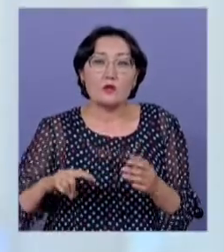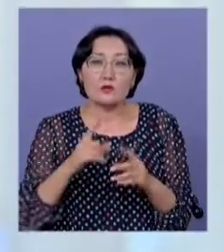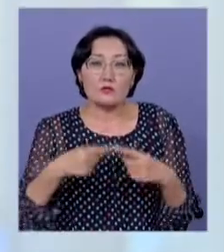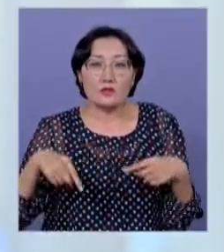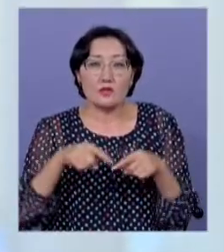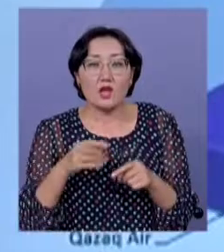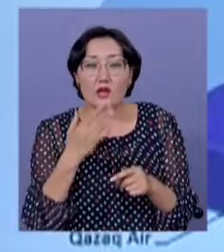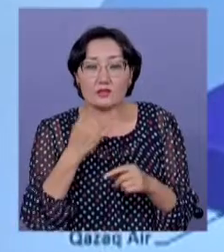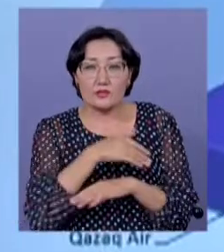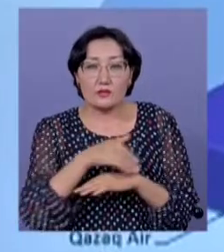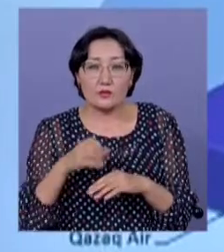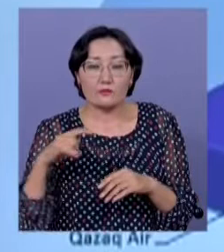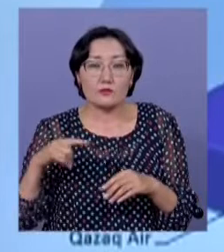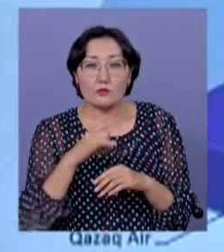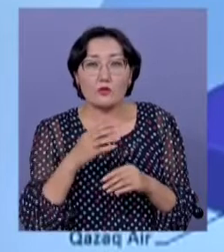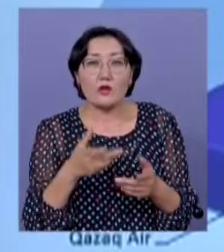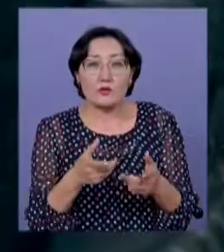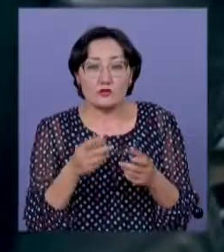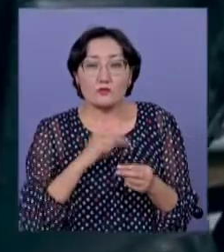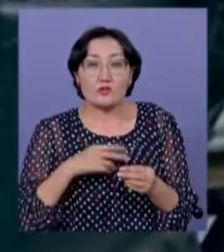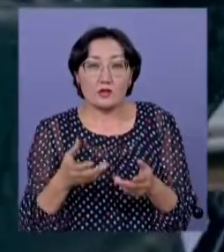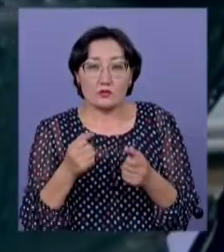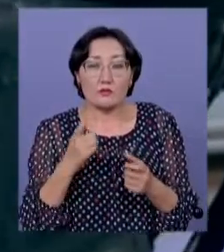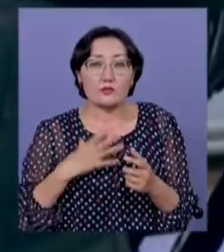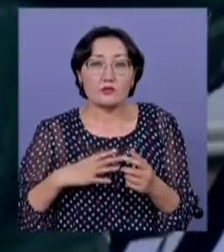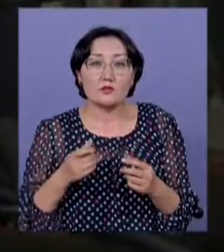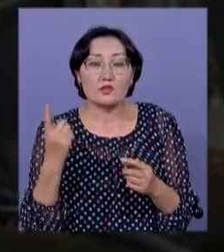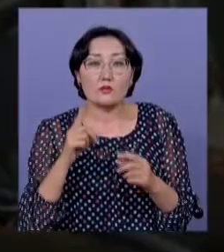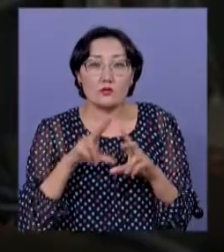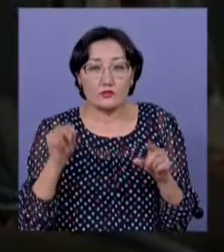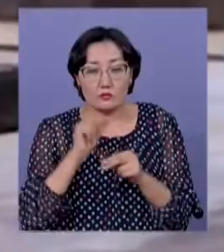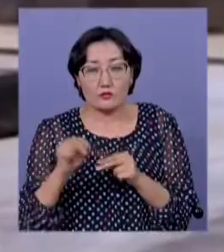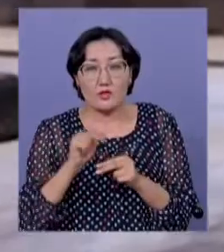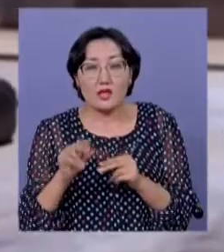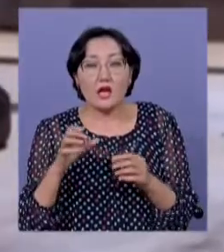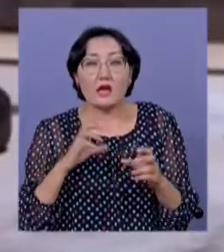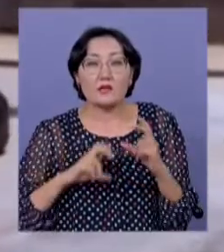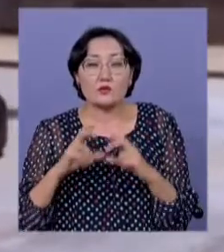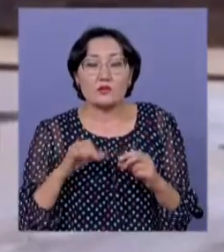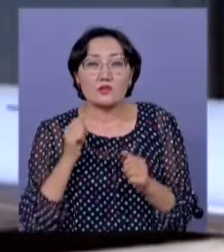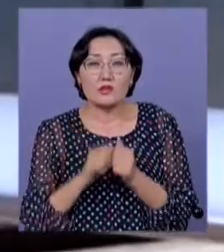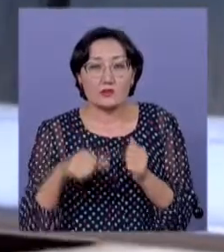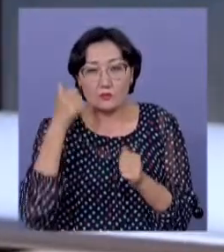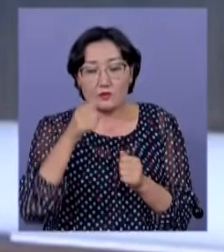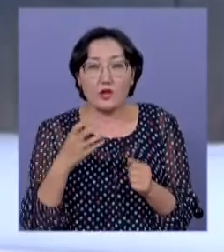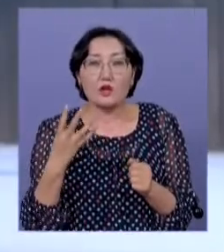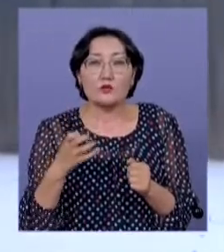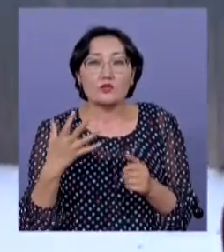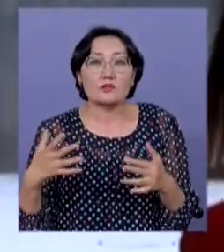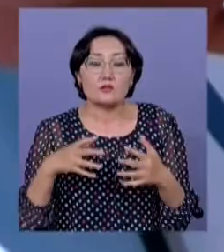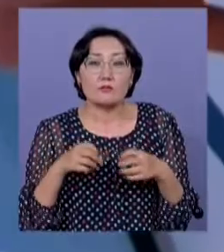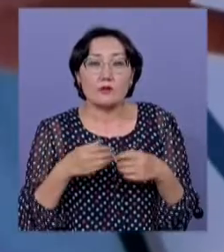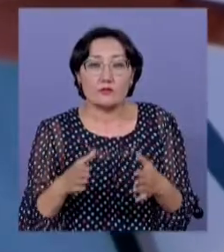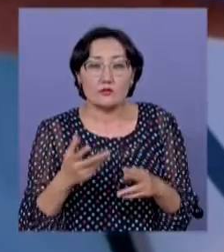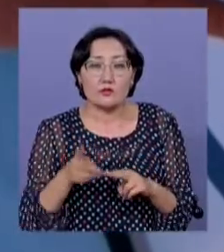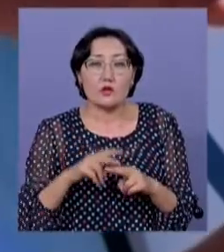шетелдік пилоттар мен әкімшілік құрамды жұмысқа тартуға мәжбүр. Еліміздегі жалғыз оқу орны азаматтық авиация академиясын жыл сайын 400-ден астам маман тәмамдайды. Алайда